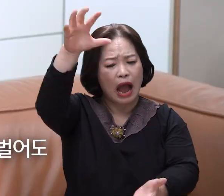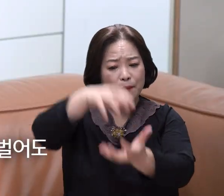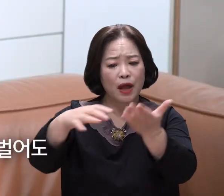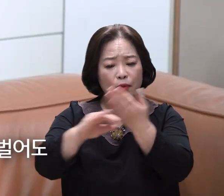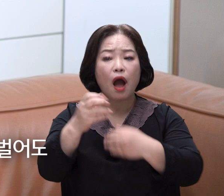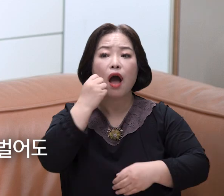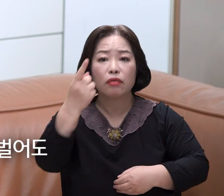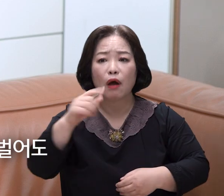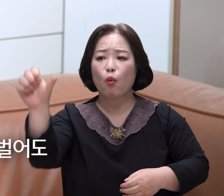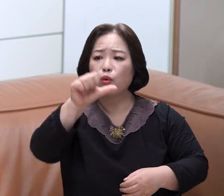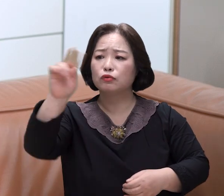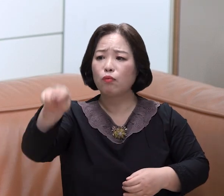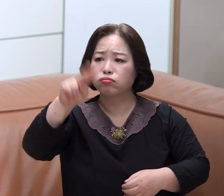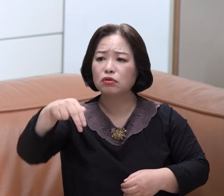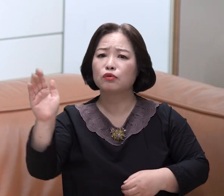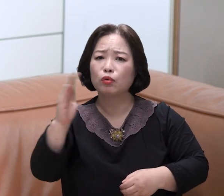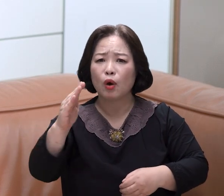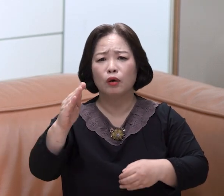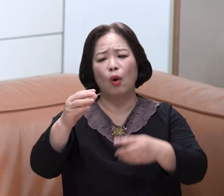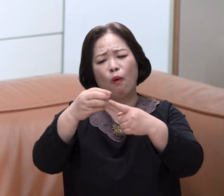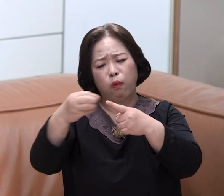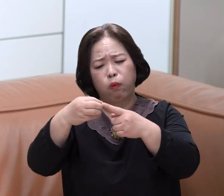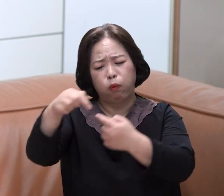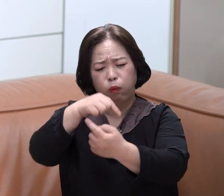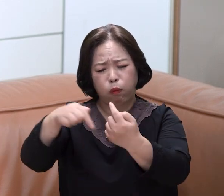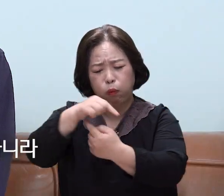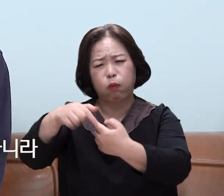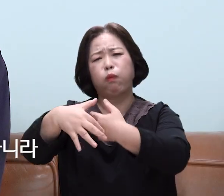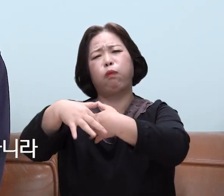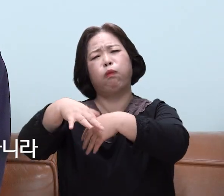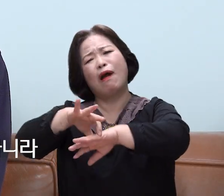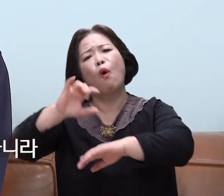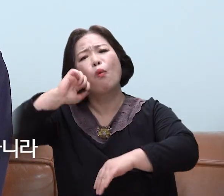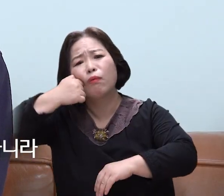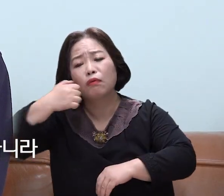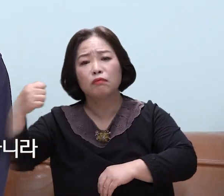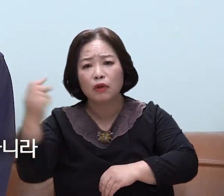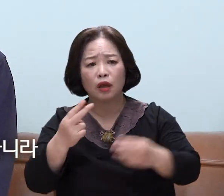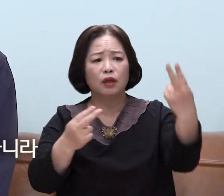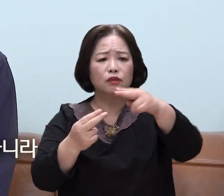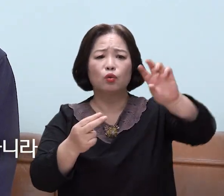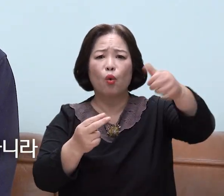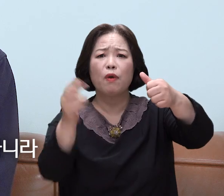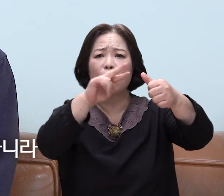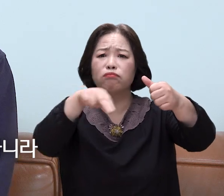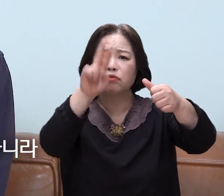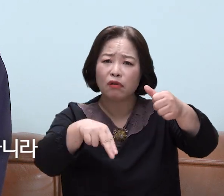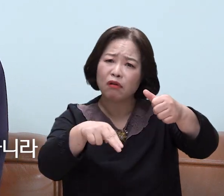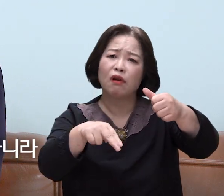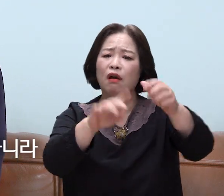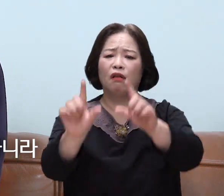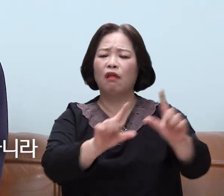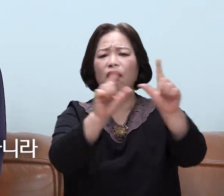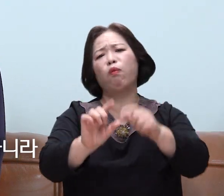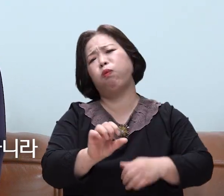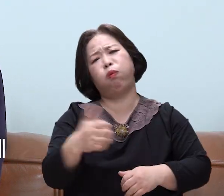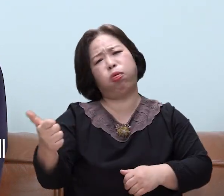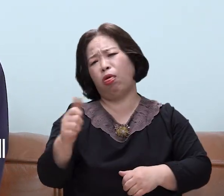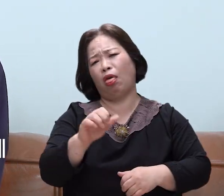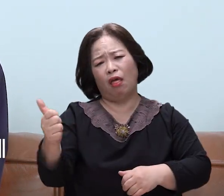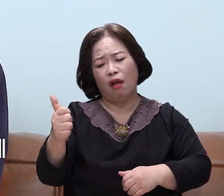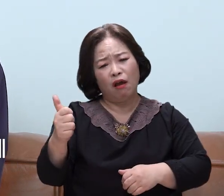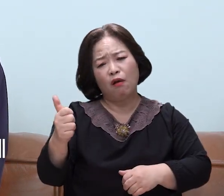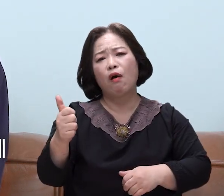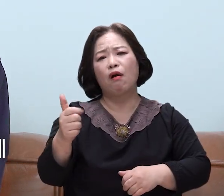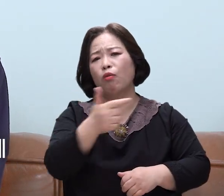달에 5,000불을 벌어도 겨우 사는 정도가 되니까 2,500불을 벌어서 살려면 빠듯한 게 아니라